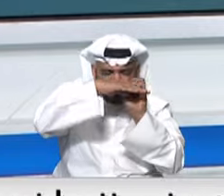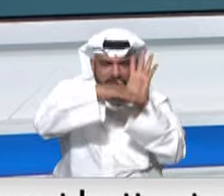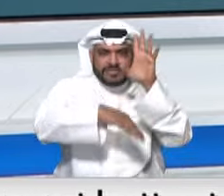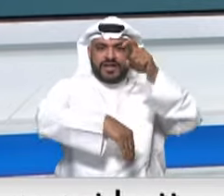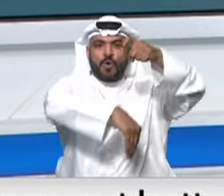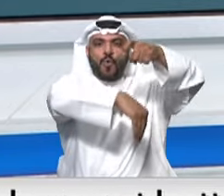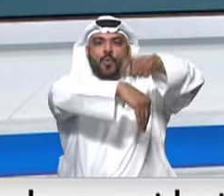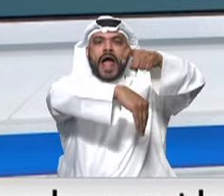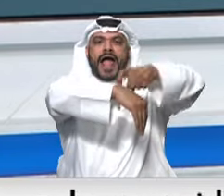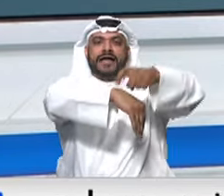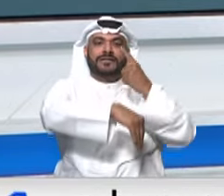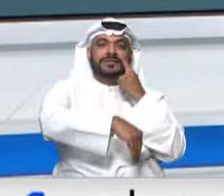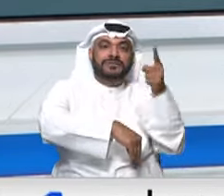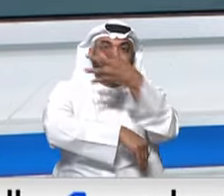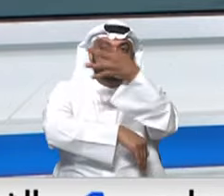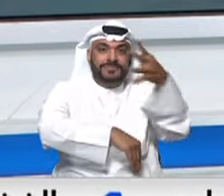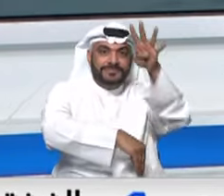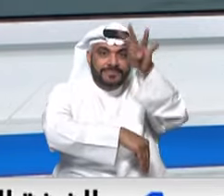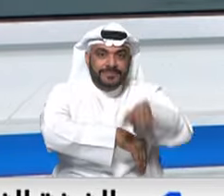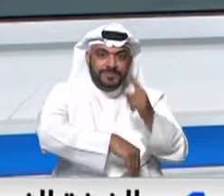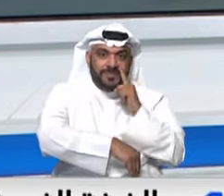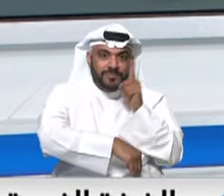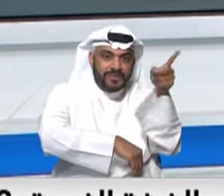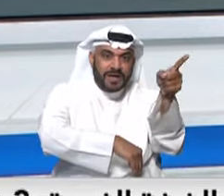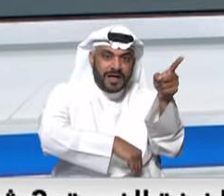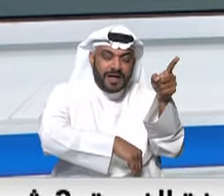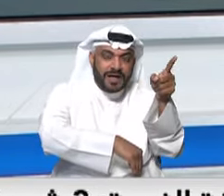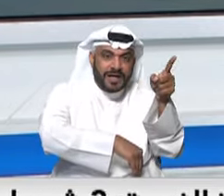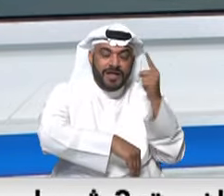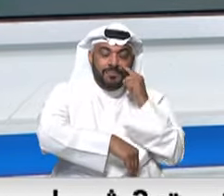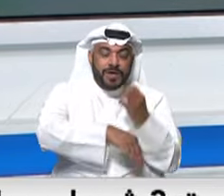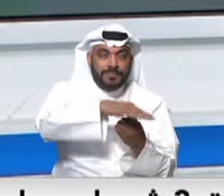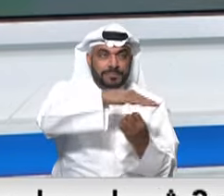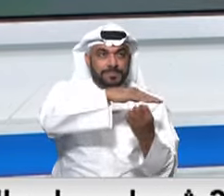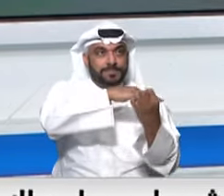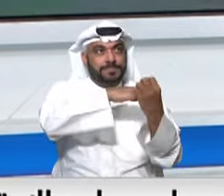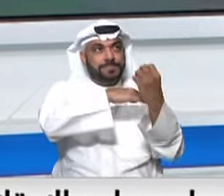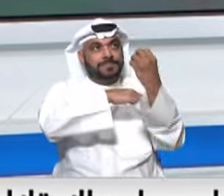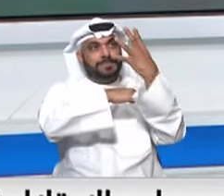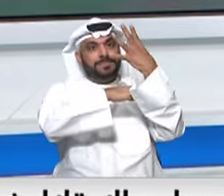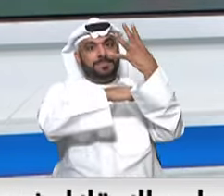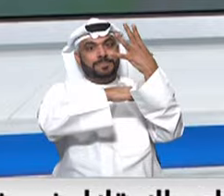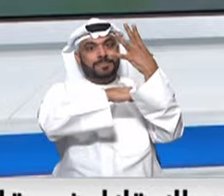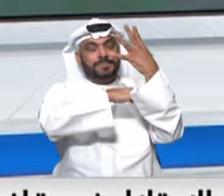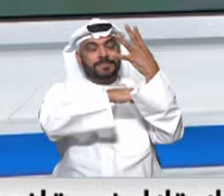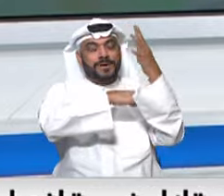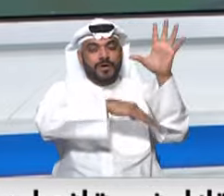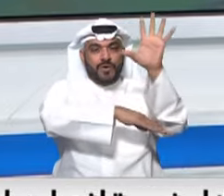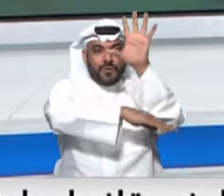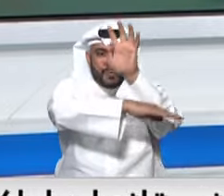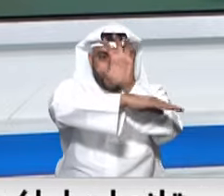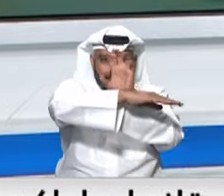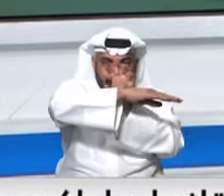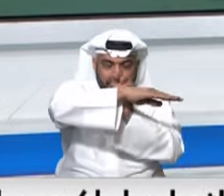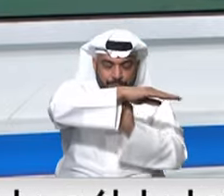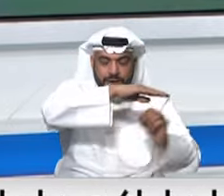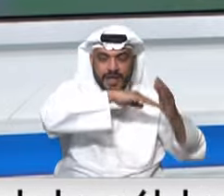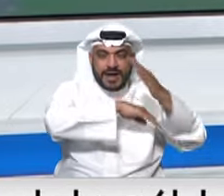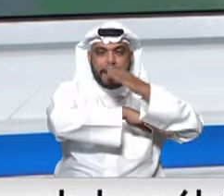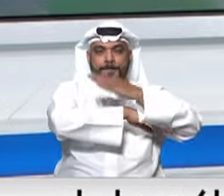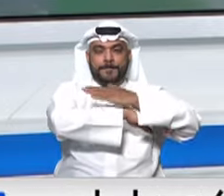الكويت الساعة 3:33 دقيقة، موعد شروق الشمس الساعة 5:04 دقائق، موعد أذان المغرب